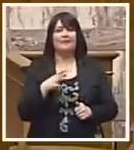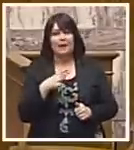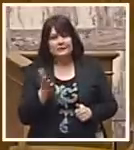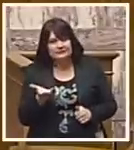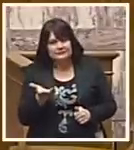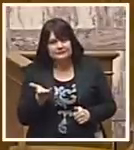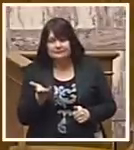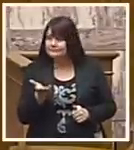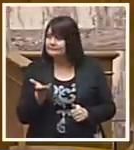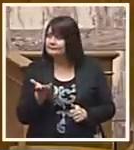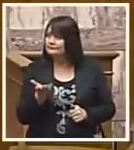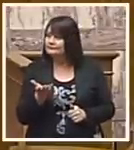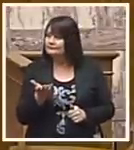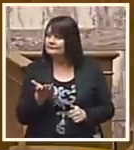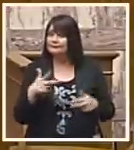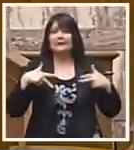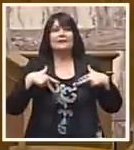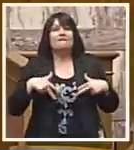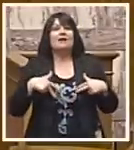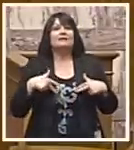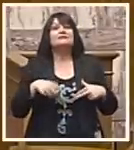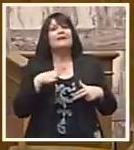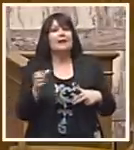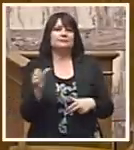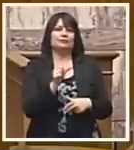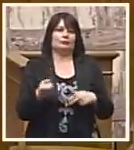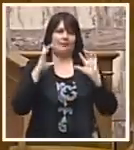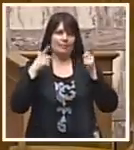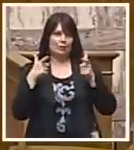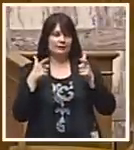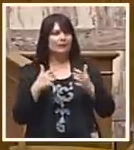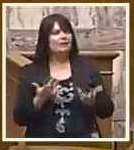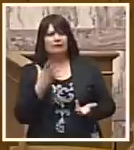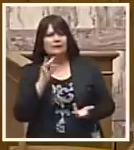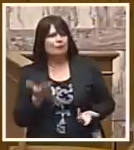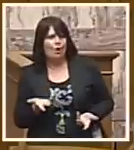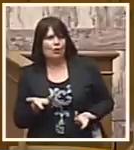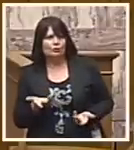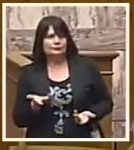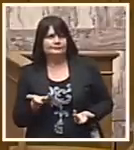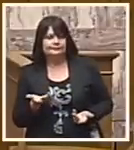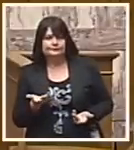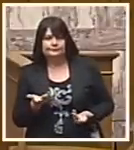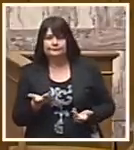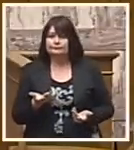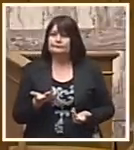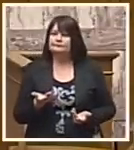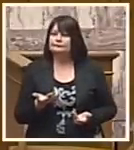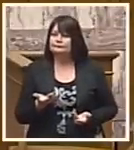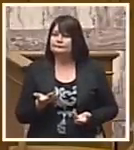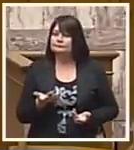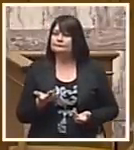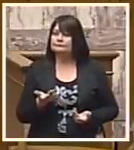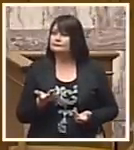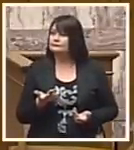στην κυβέρνηση, αλλά για ποιους λόγους. Για ποιους λόγους. Αν είναι απλώς